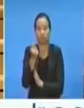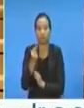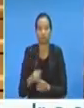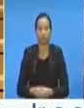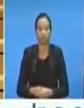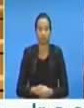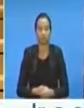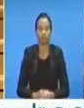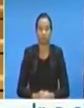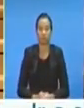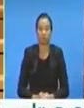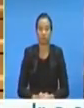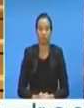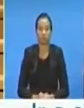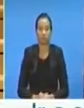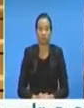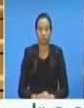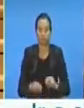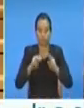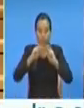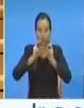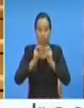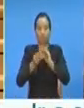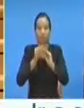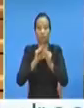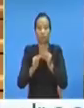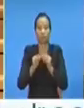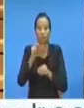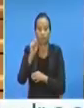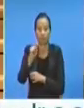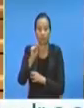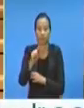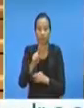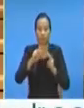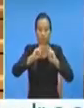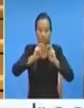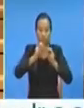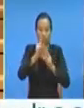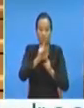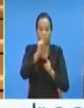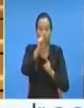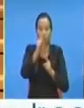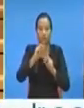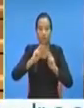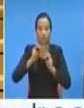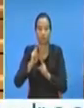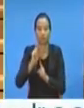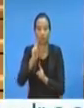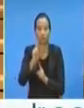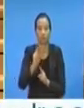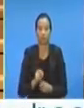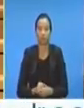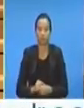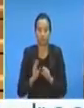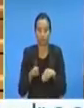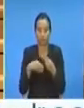ถอนเรื่องนี้ก็คือในเรื่องเฉพาะหมายเลขโทรศัพท์ฉุกเฉินส่วนในประเด็นที่หนึ่งที่สองในเรื่องของการให้